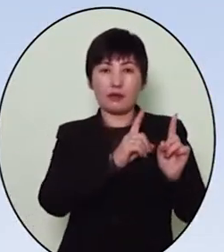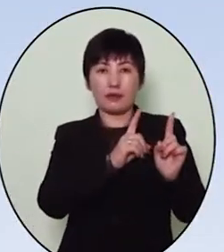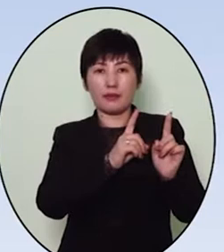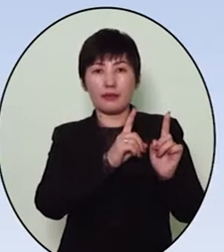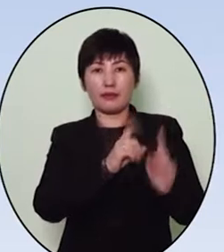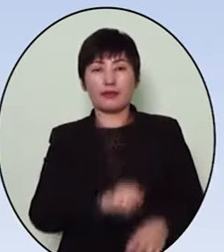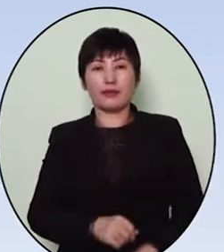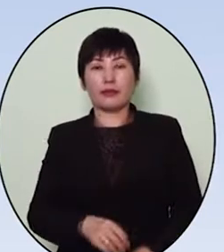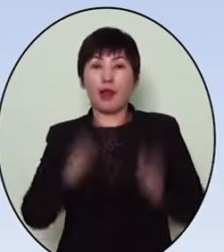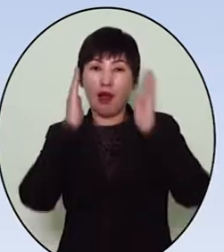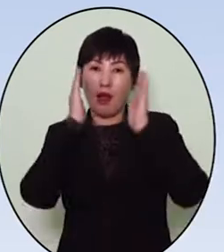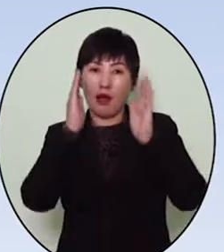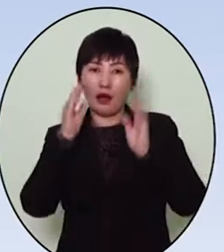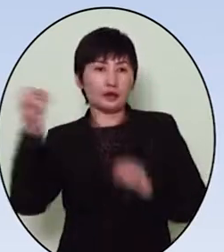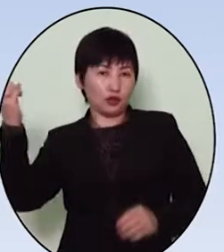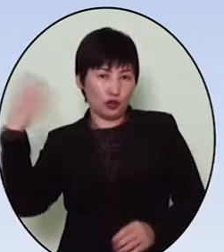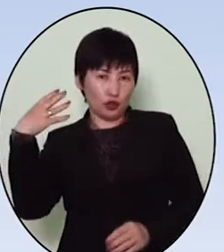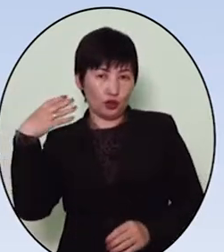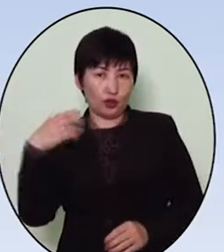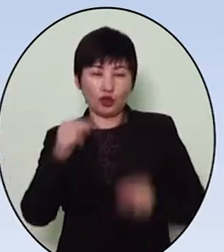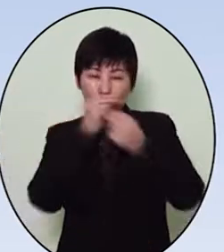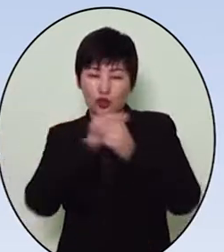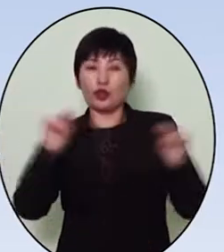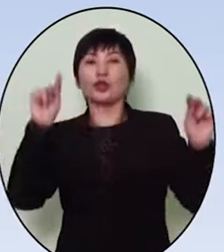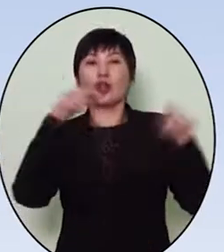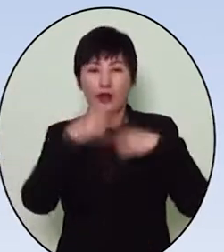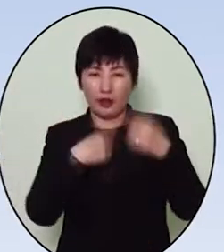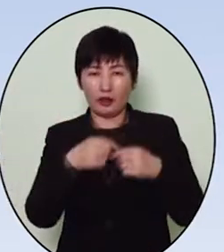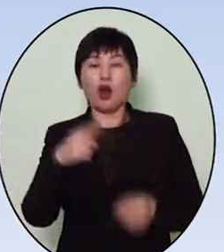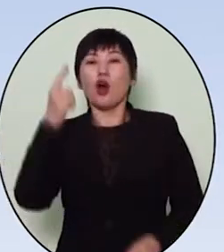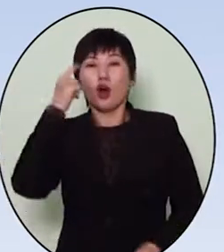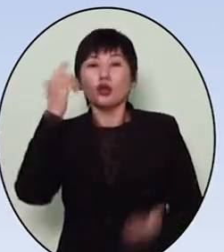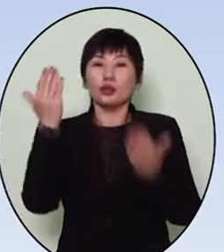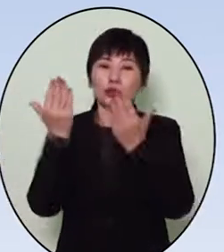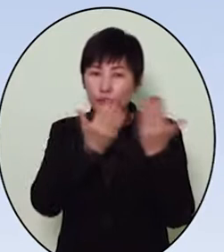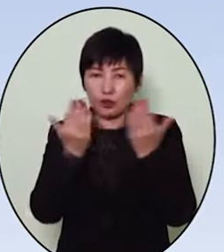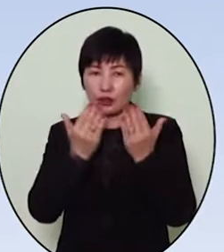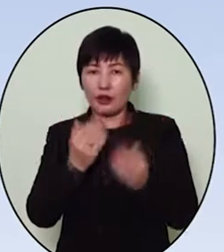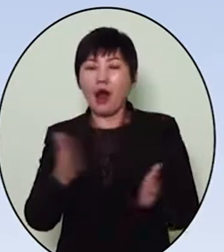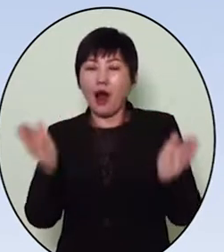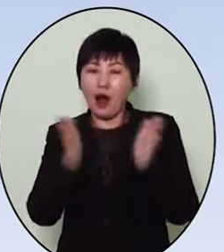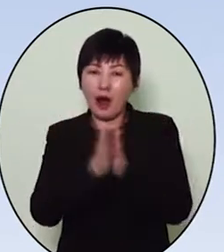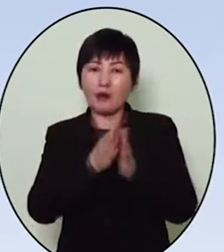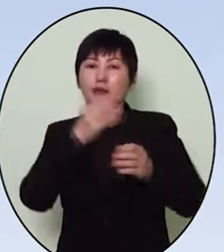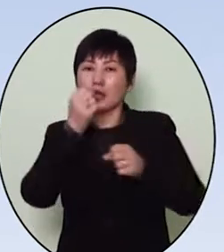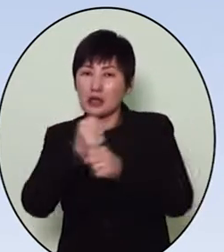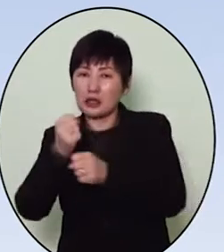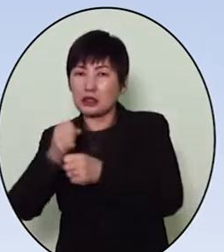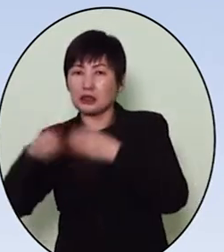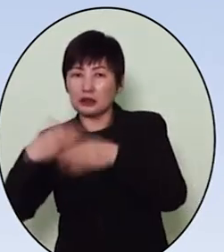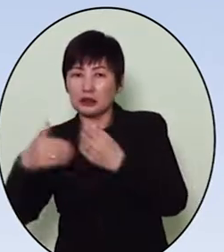вэ? Анхааралтай сонсох, чөлөөтэй ярих, ойлгож унших, хамтран